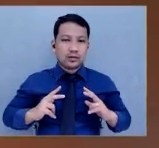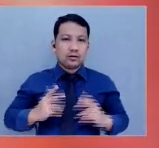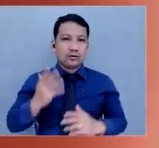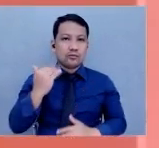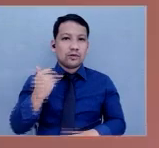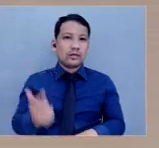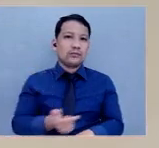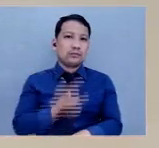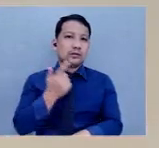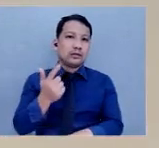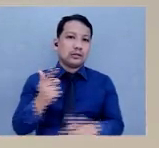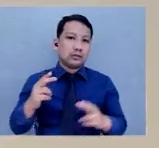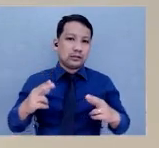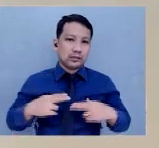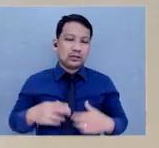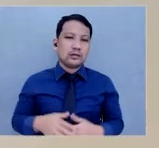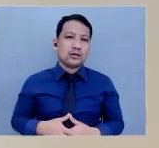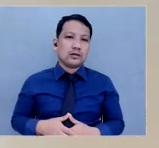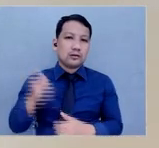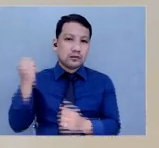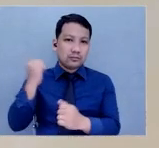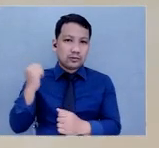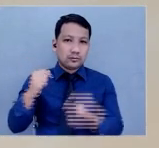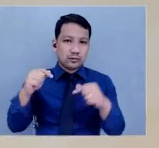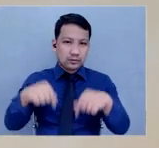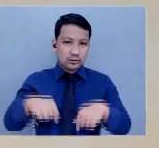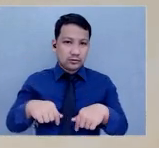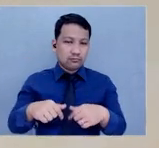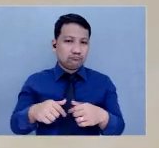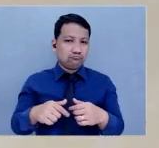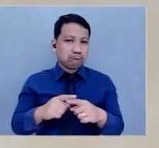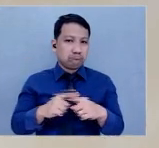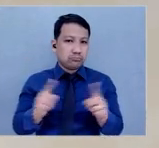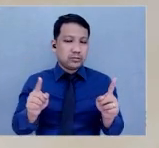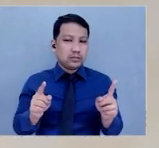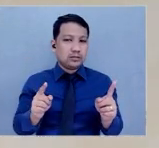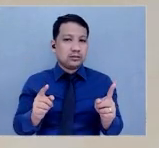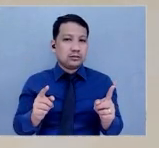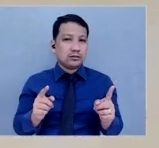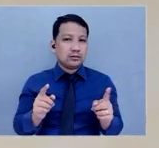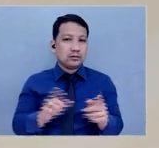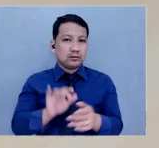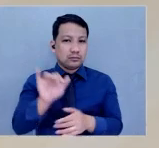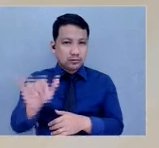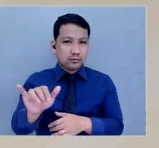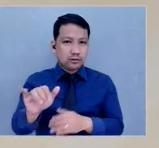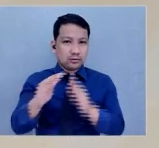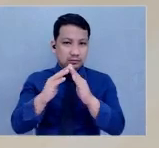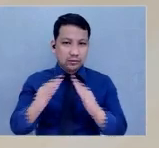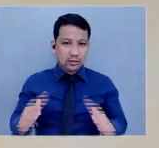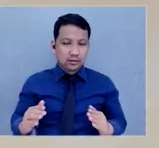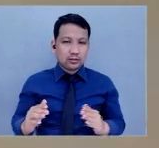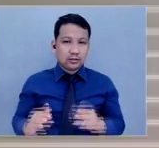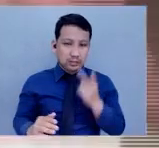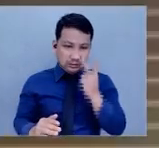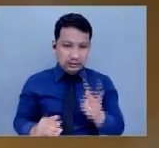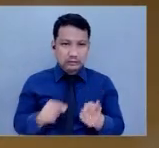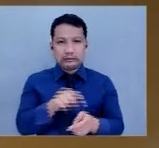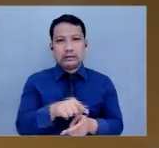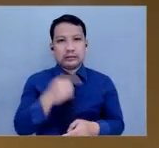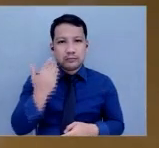weekend. They expect na nandito siya but unfortunately, nandoon lang pala siya sa kanyang bahay at doon siya nakitang